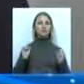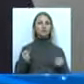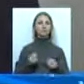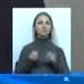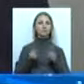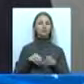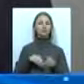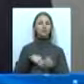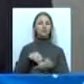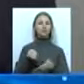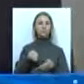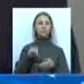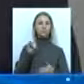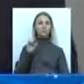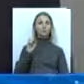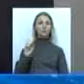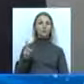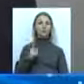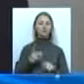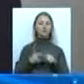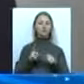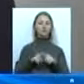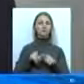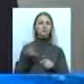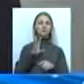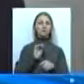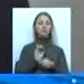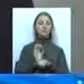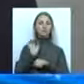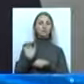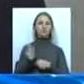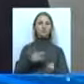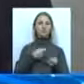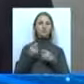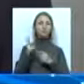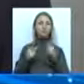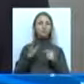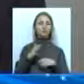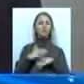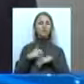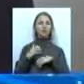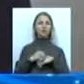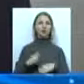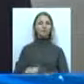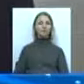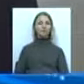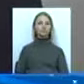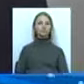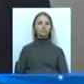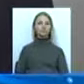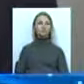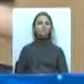сүт талқандатуға болады. Шаруалардан сүт қабылдауға арналған УАЗ көлігін сатып алдық. Қабылданған сүт Көкшетау қаласына